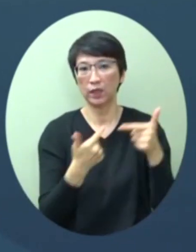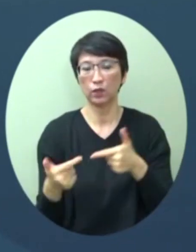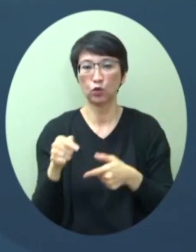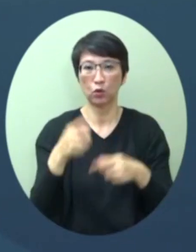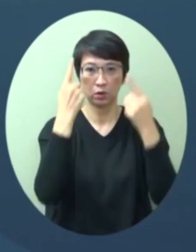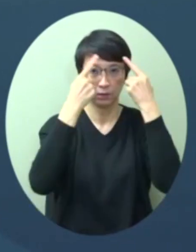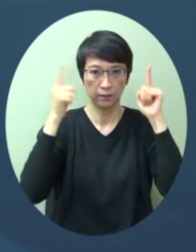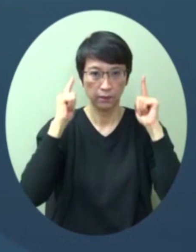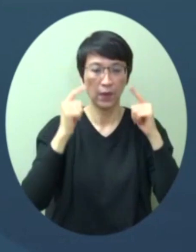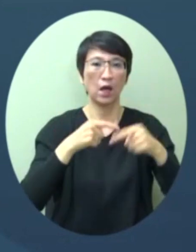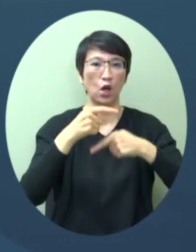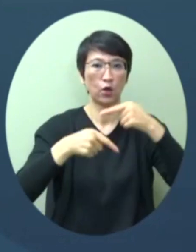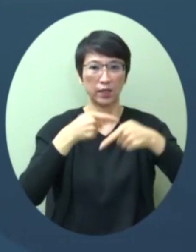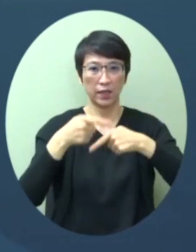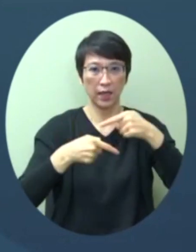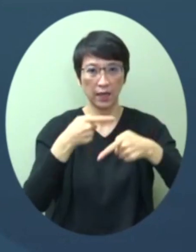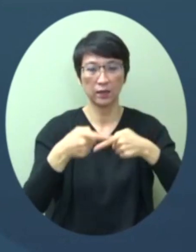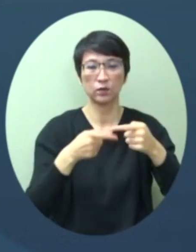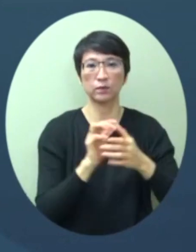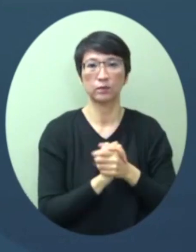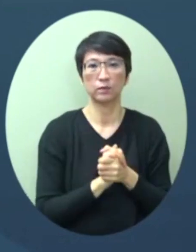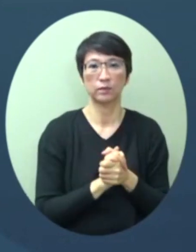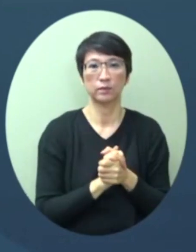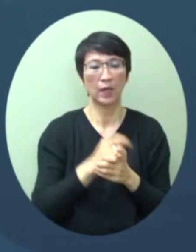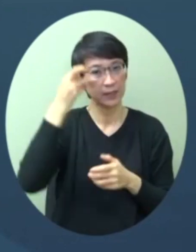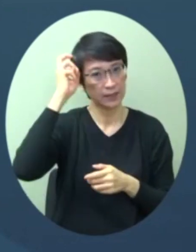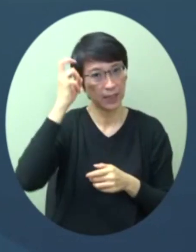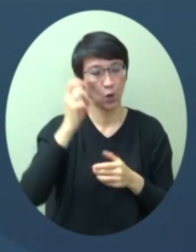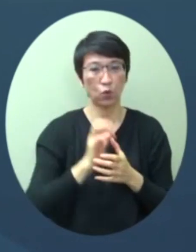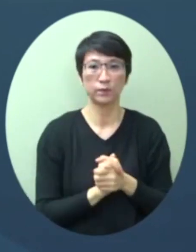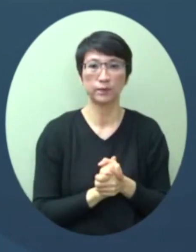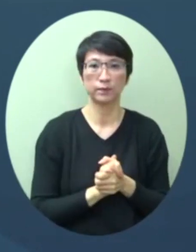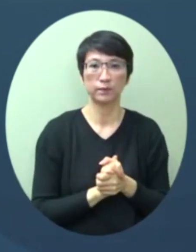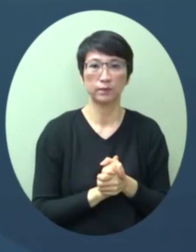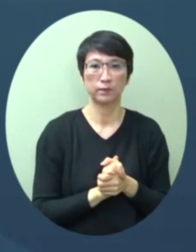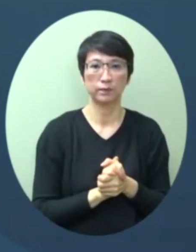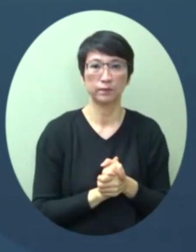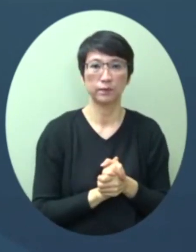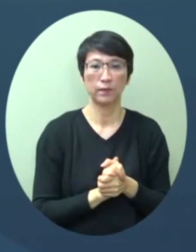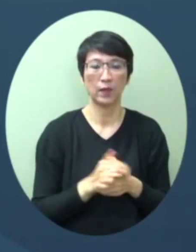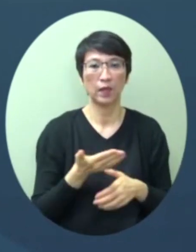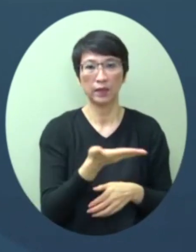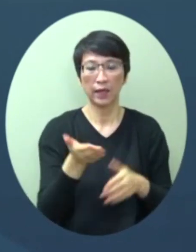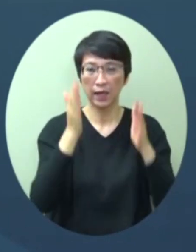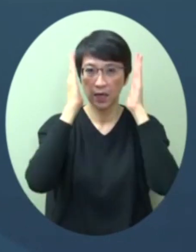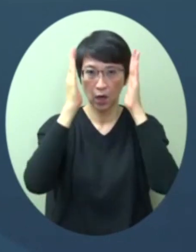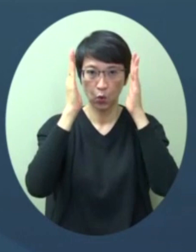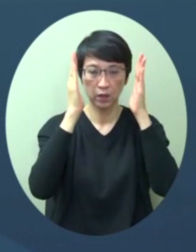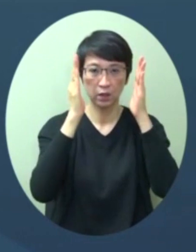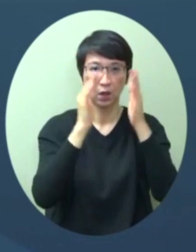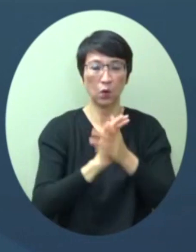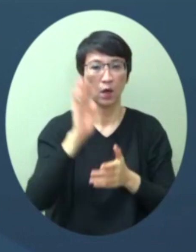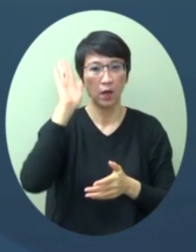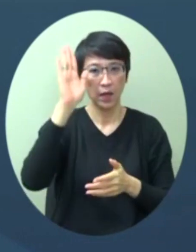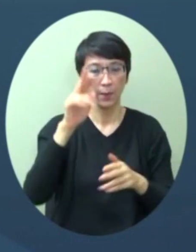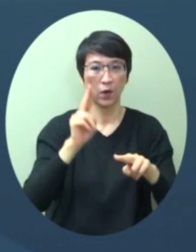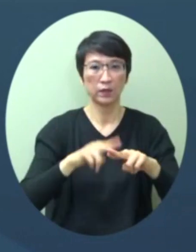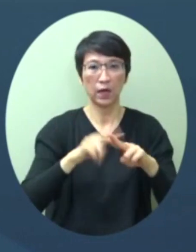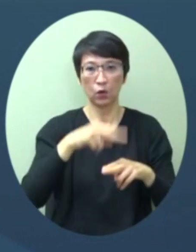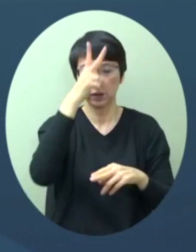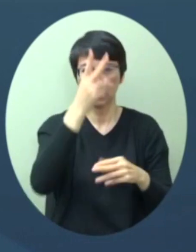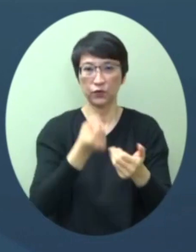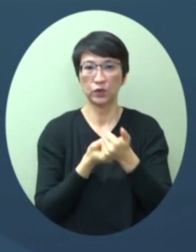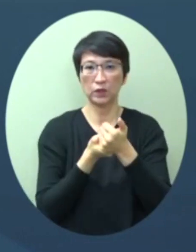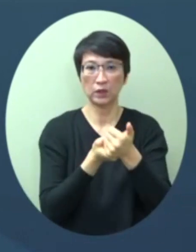大学来去研究当然大家留意到我们是希望中央协助里面